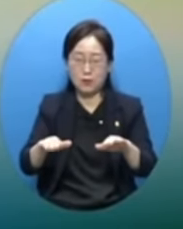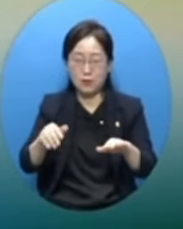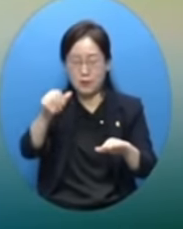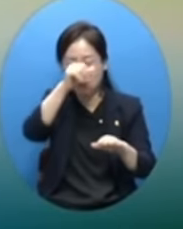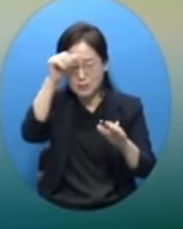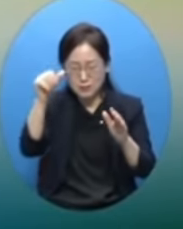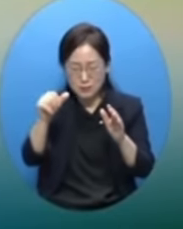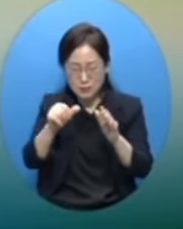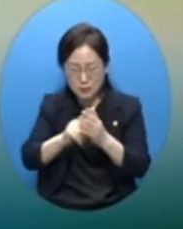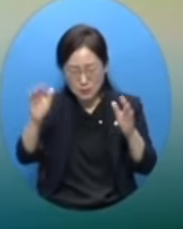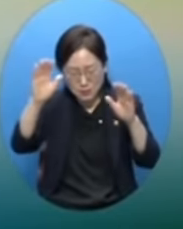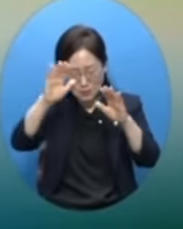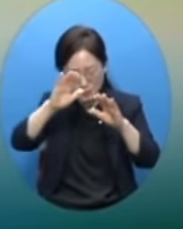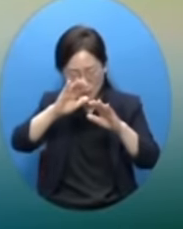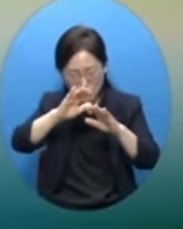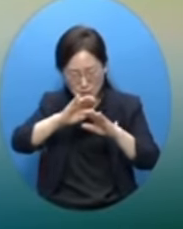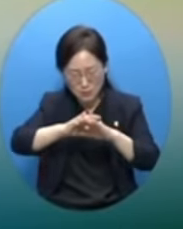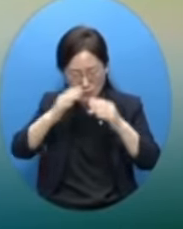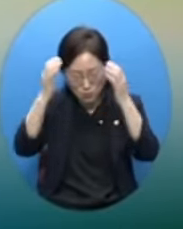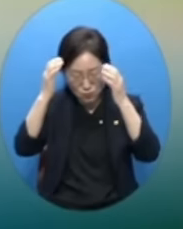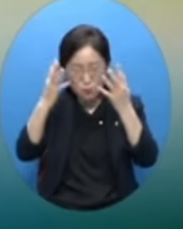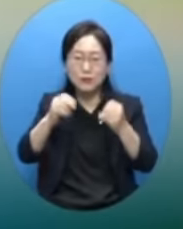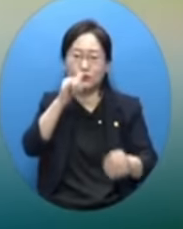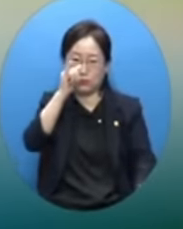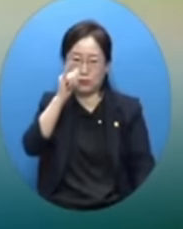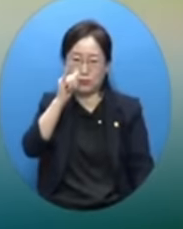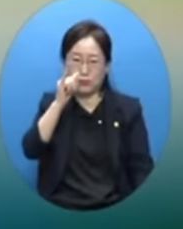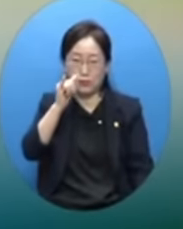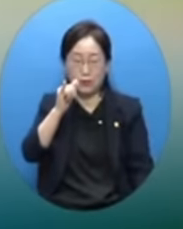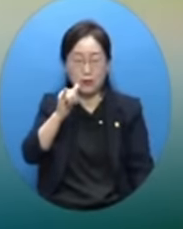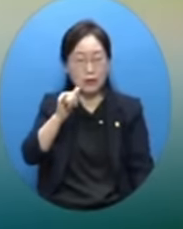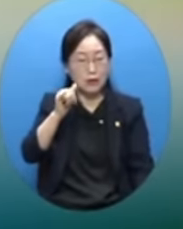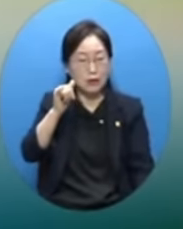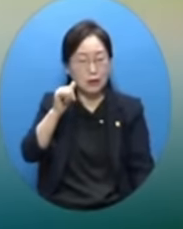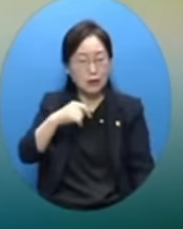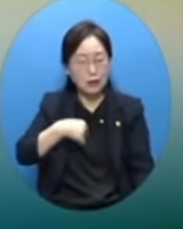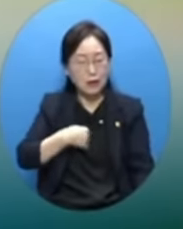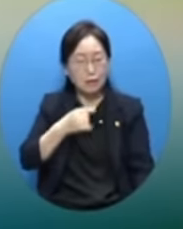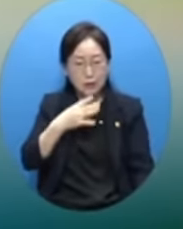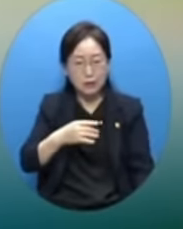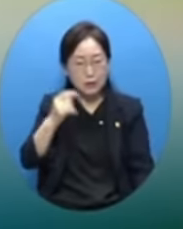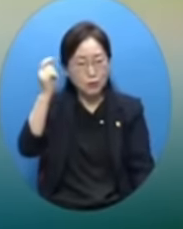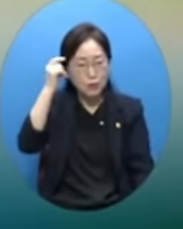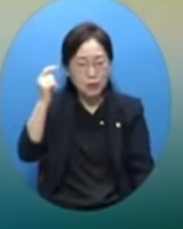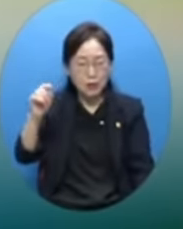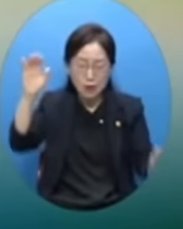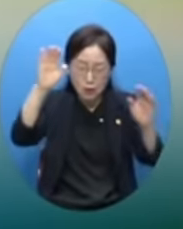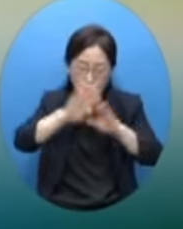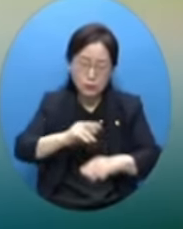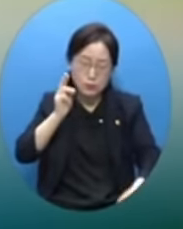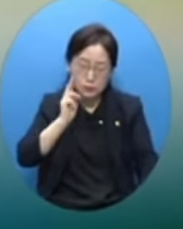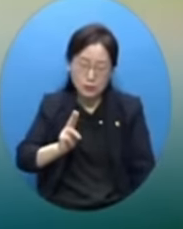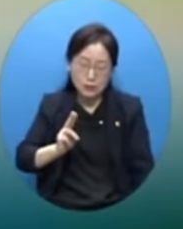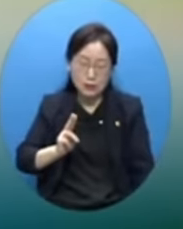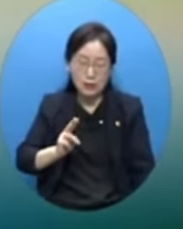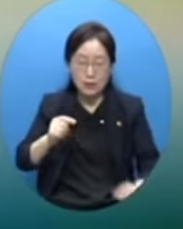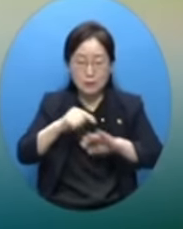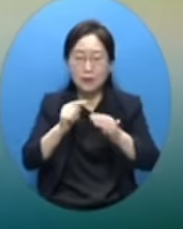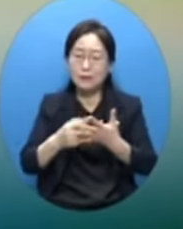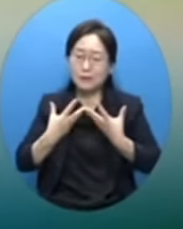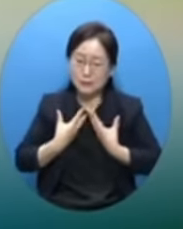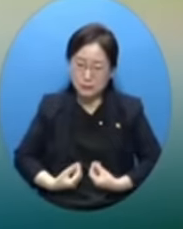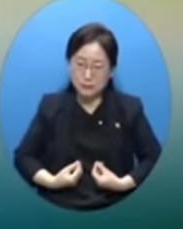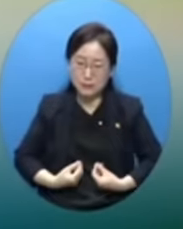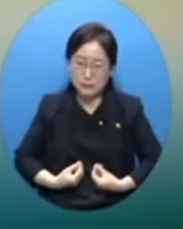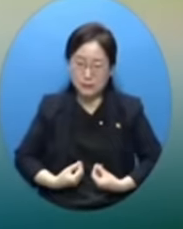인생의 밤을 지나는 이들이 많을 거라 생각합니다. 어쩌면 나만 왜 이렇게 밤이 긴가 하며 좌절의 저 밑바닥에